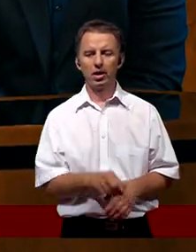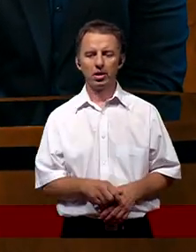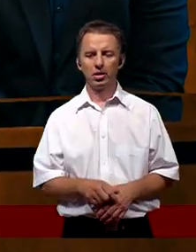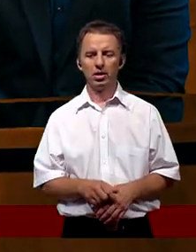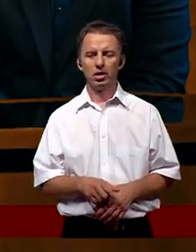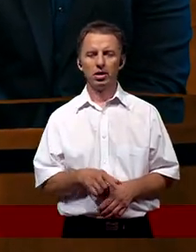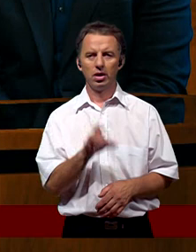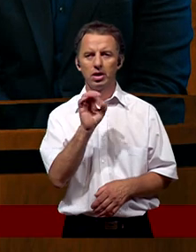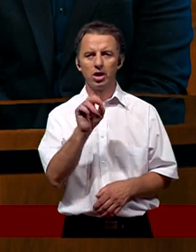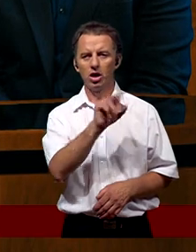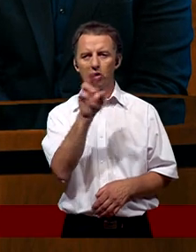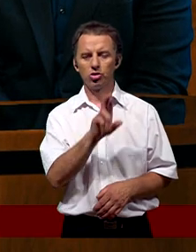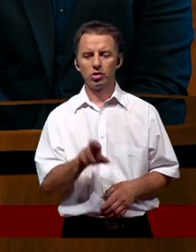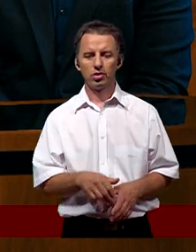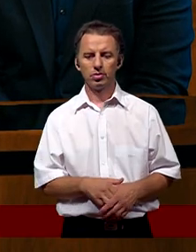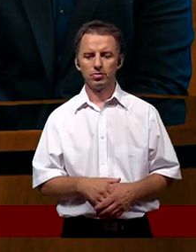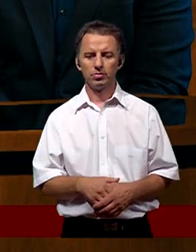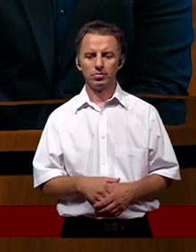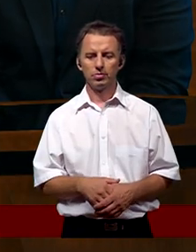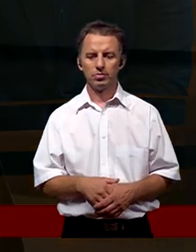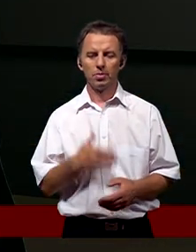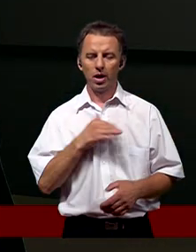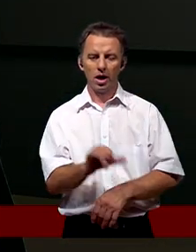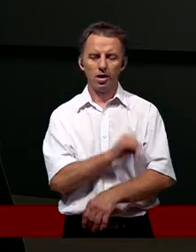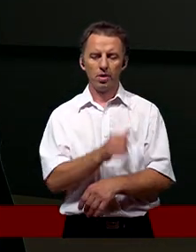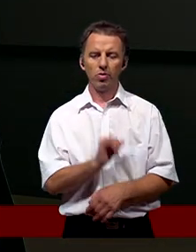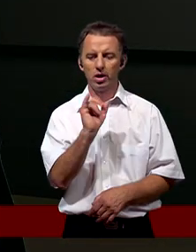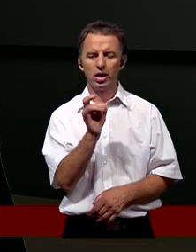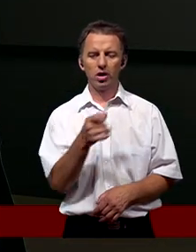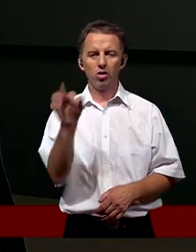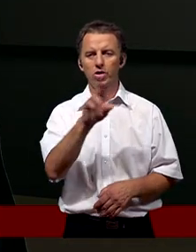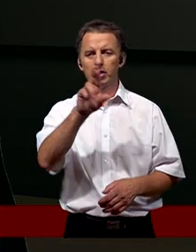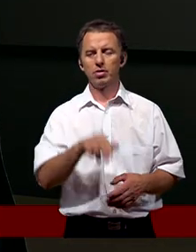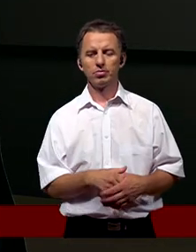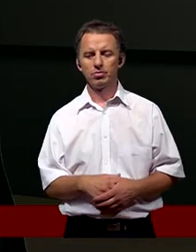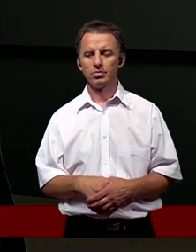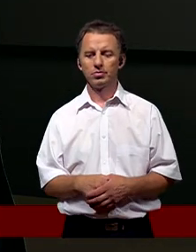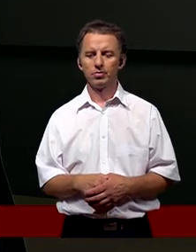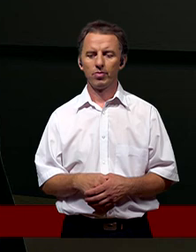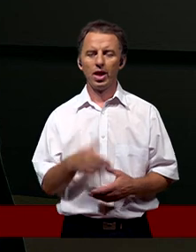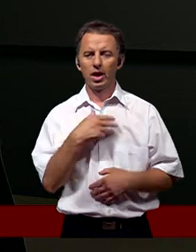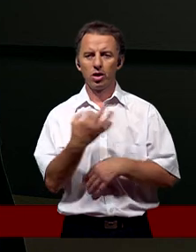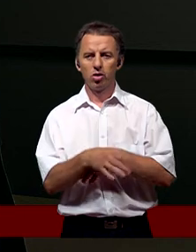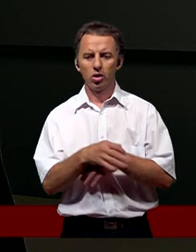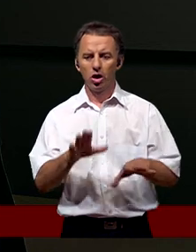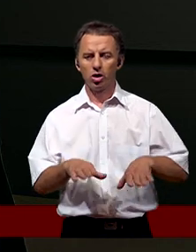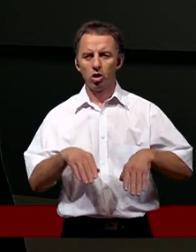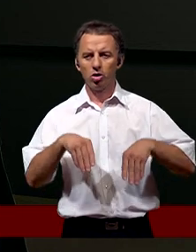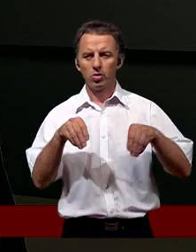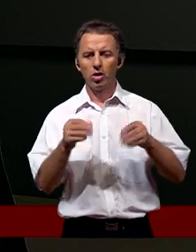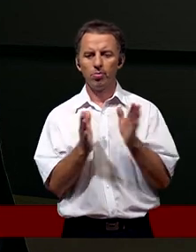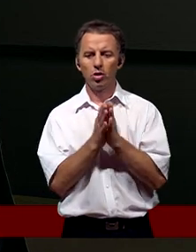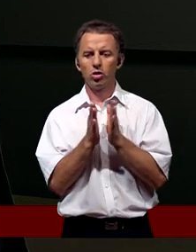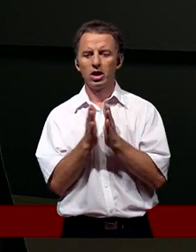Waldemar i Grzegorz. A ja mam na imię Igor. Nasze studium